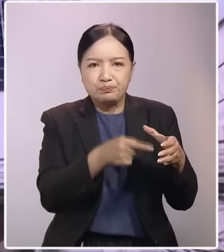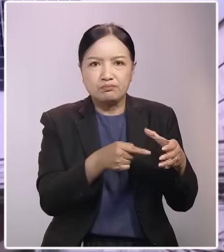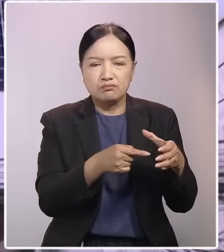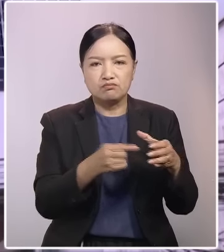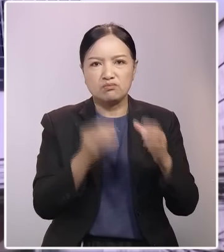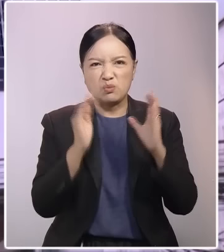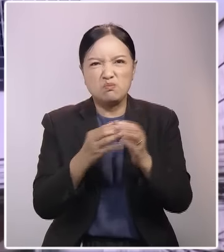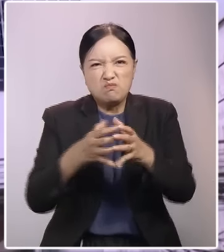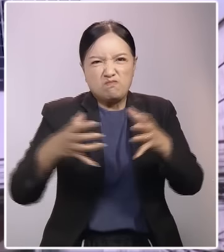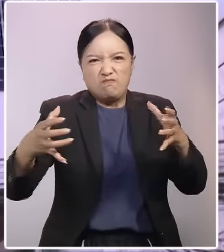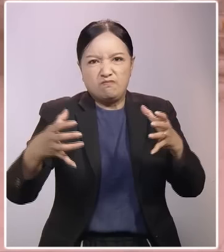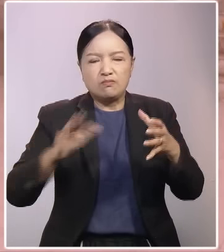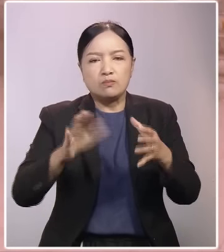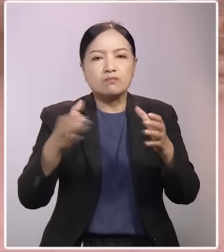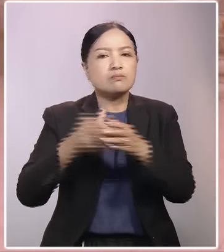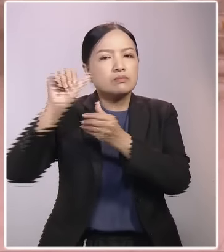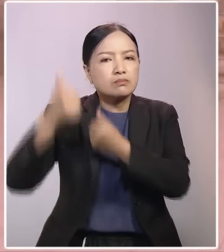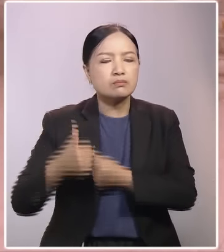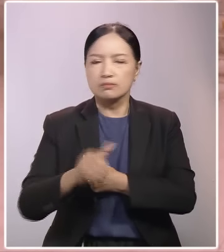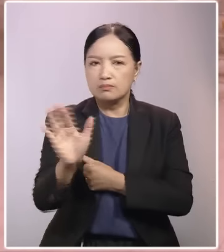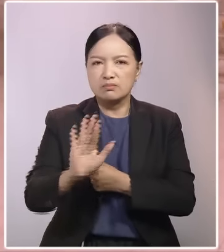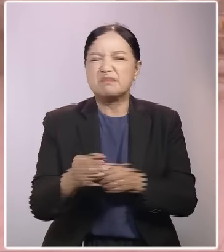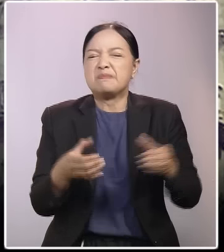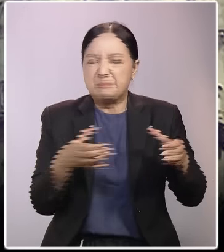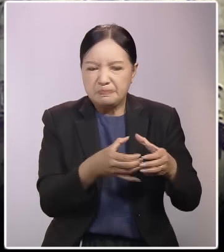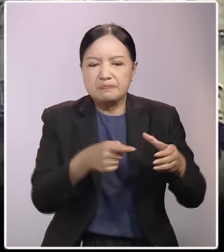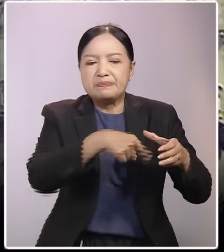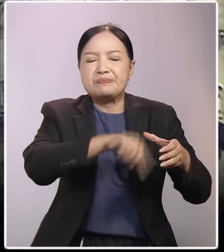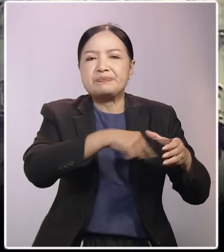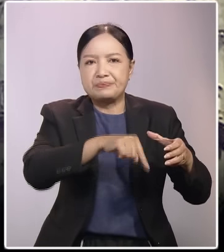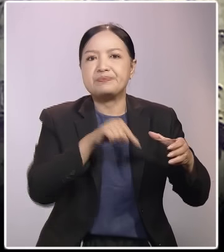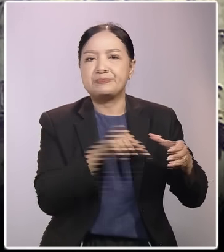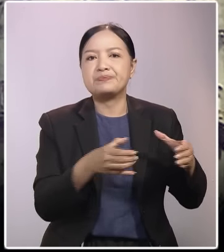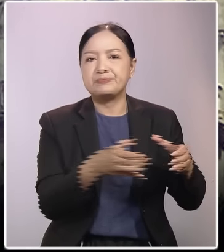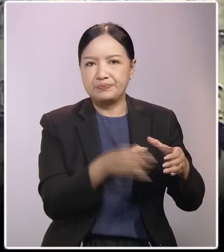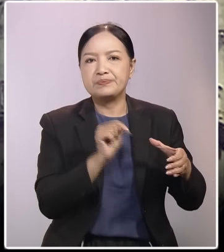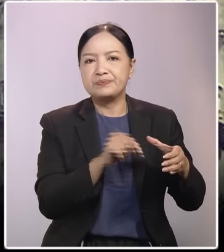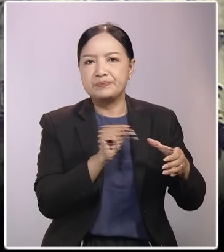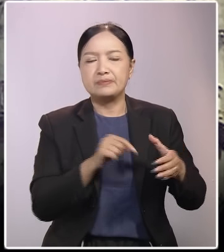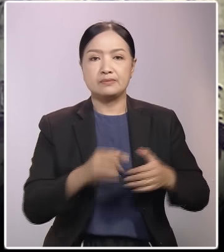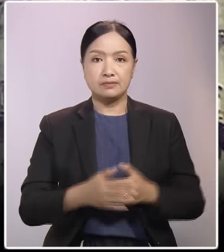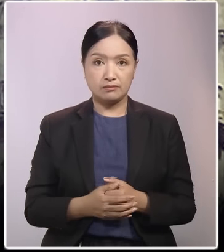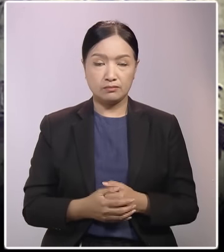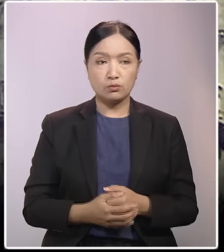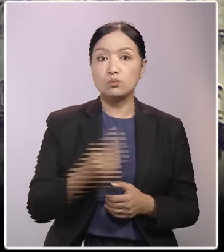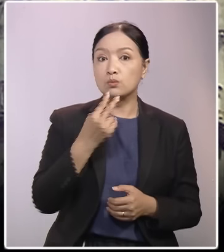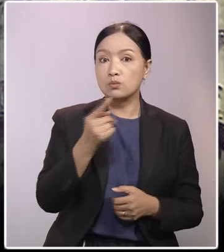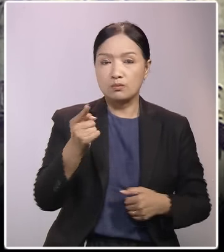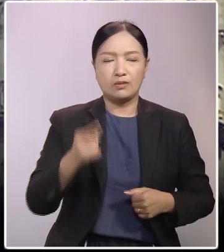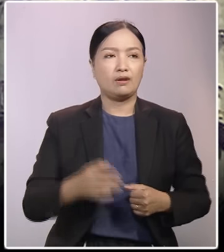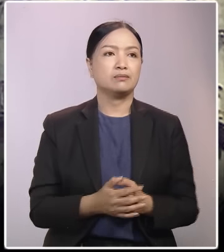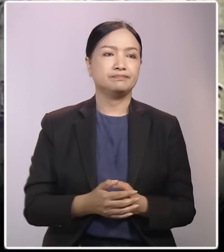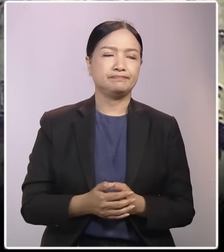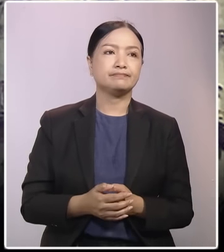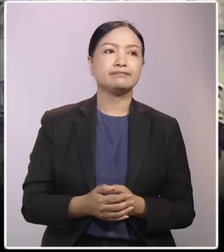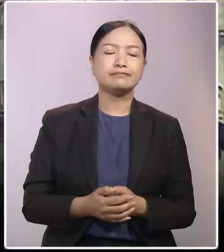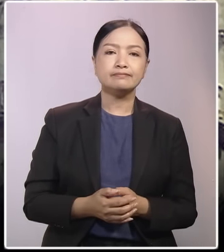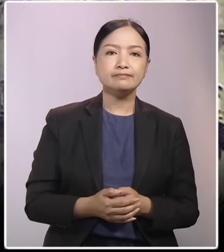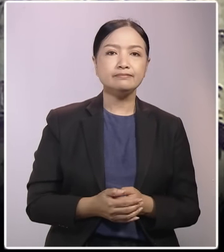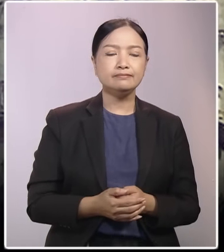ทีนี้เราลองมากวาดตาดูโผครมอิง 1แพทองทันชินวัตรกันหน่อยนะคุณผู้ชมนะอันนี้ล่ะค่ะให้ดูภาพกัน